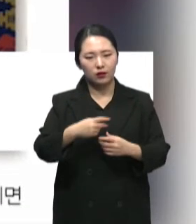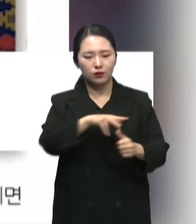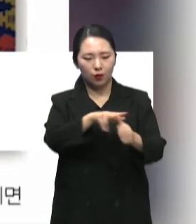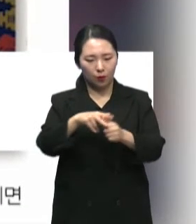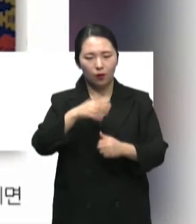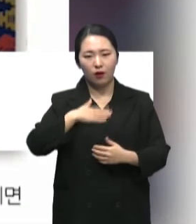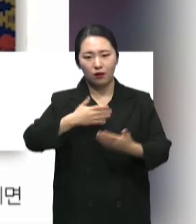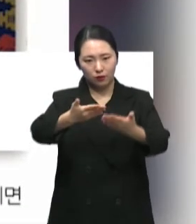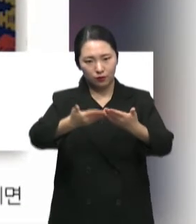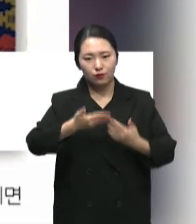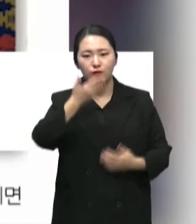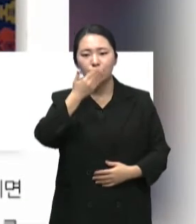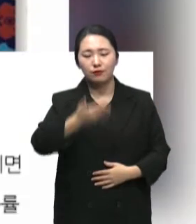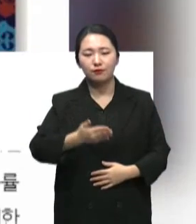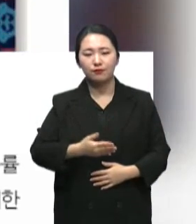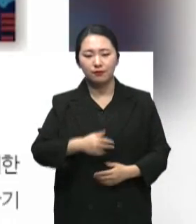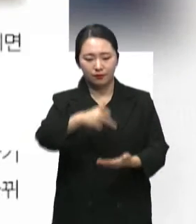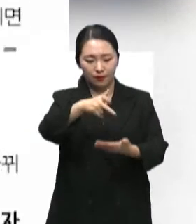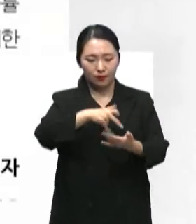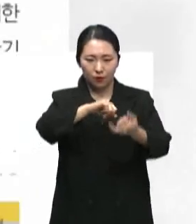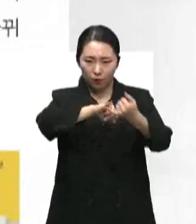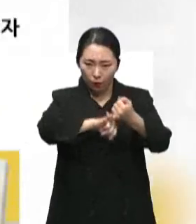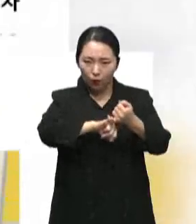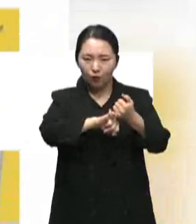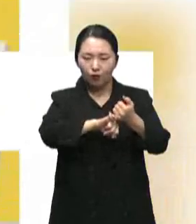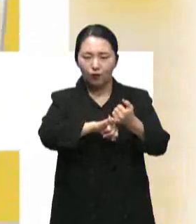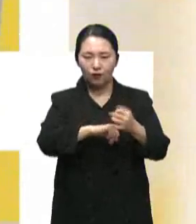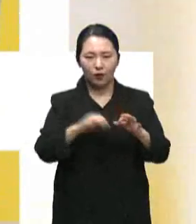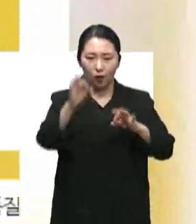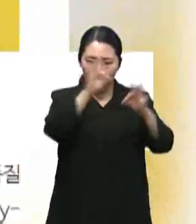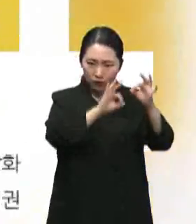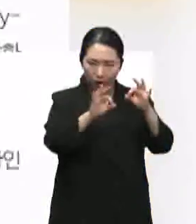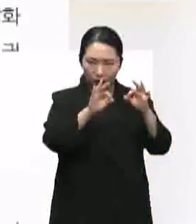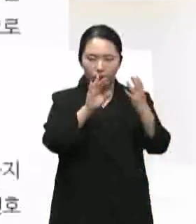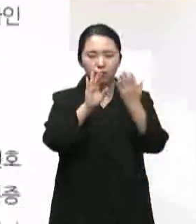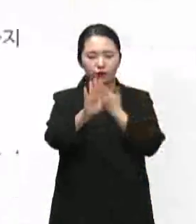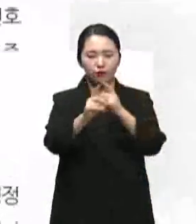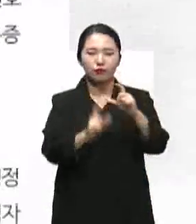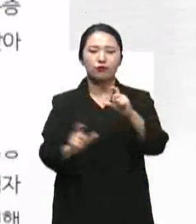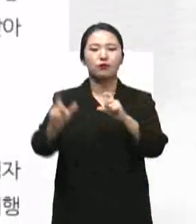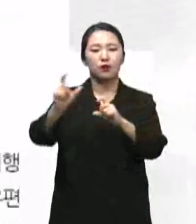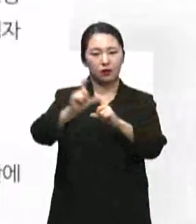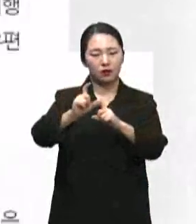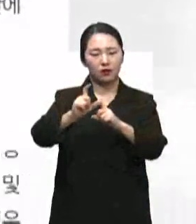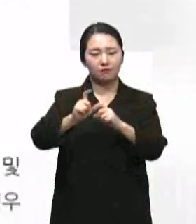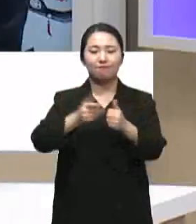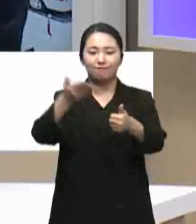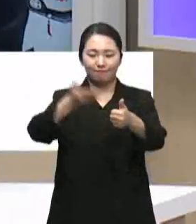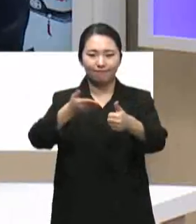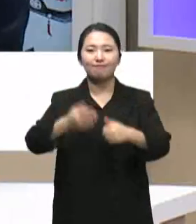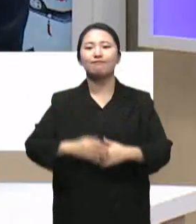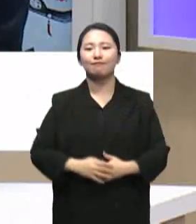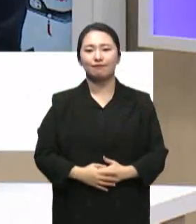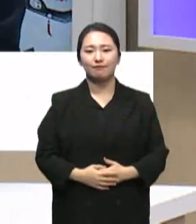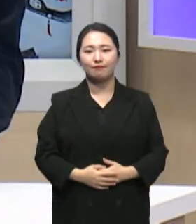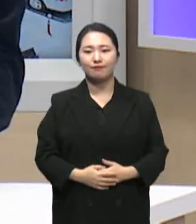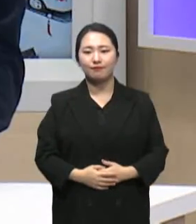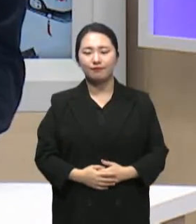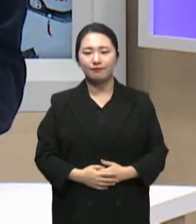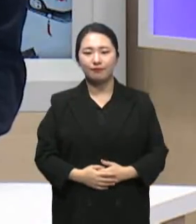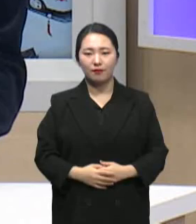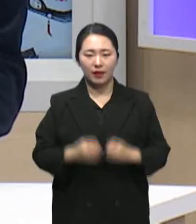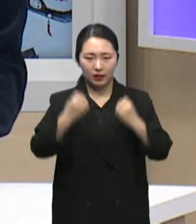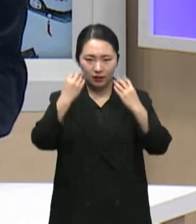되었습니다 꼭 가 카카오톡에서 나 나 있은 비추를 검색해 코 나이스 미추 채널을 꼭 추가하셔서